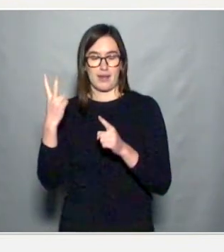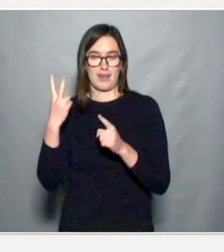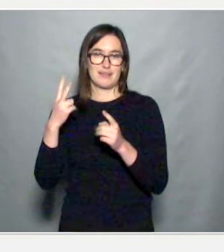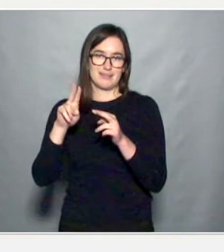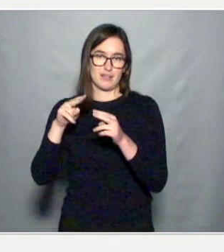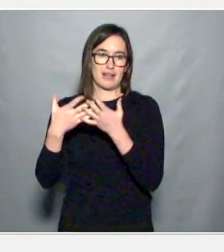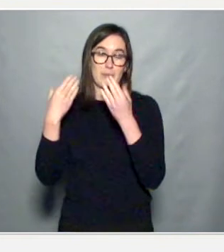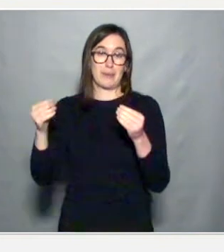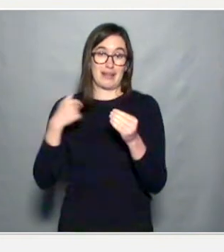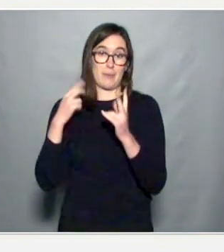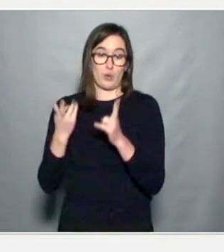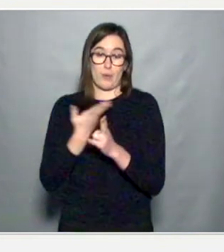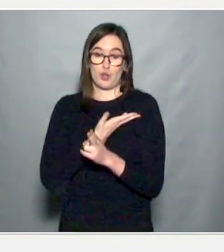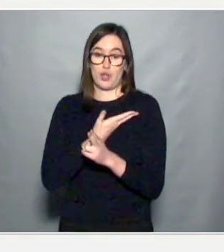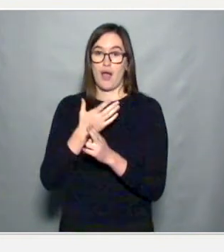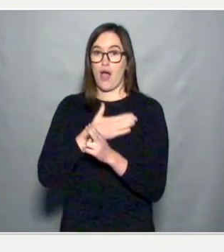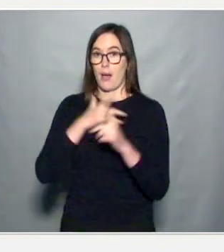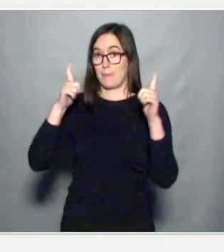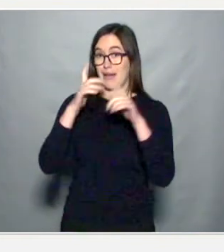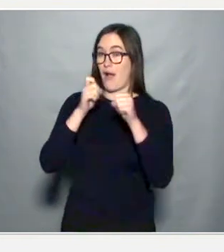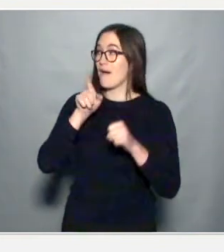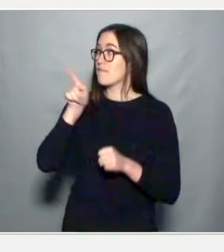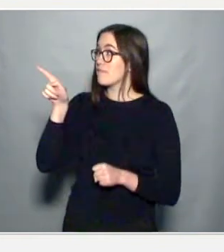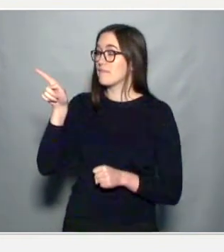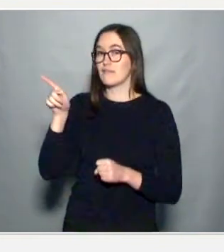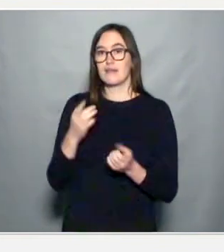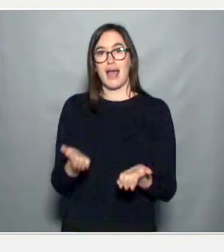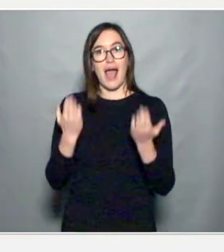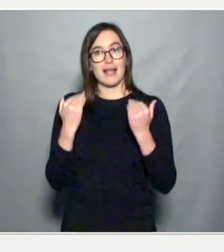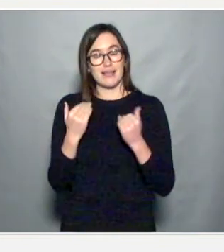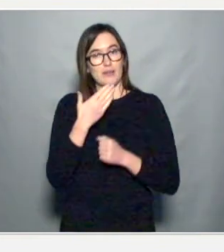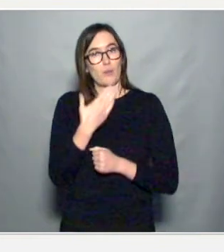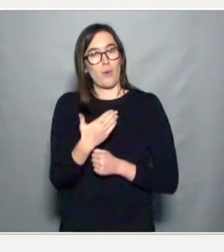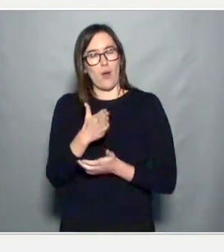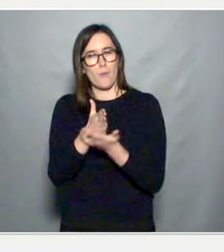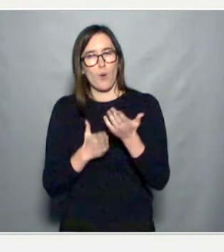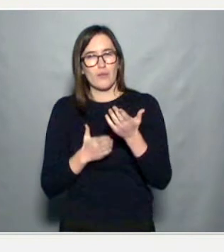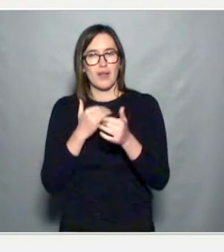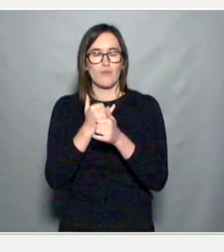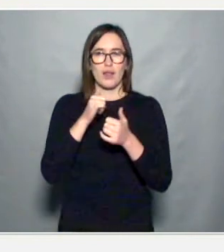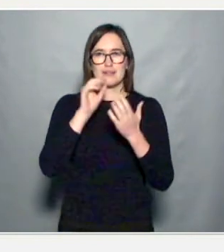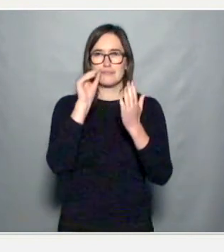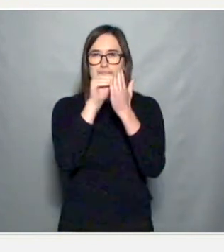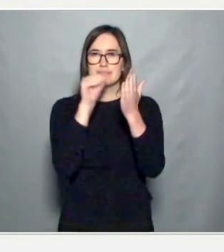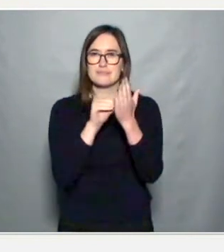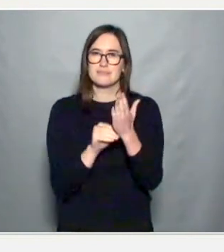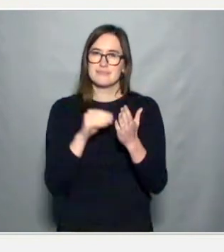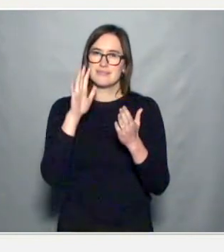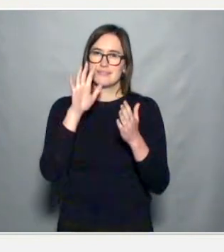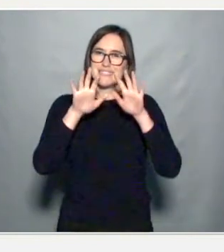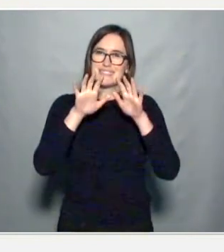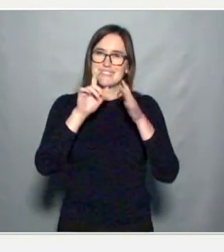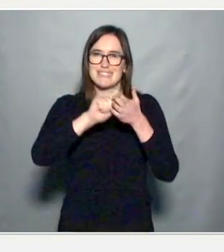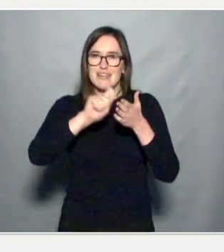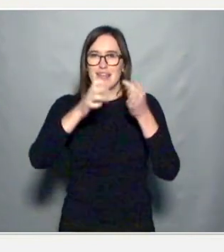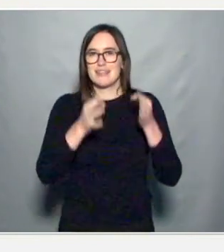av och som ni ser en skärmdump på här. Ett jätteenkelt och bra sätt att skriva ner saker som man kommer på